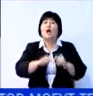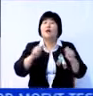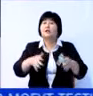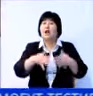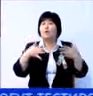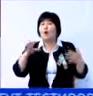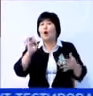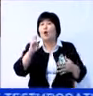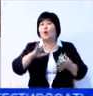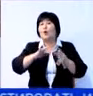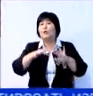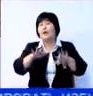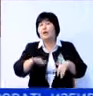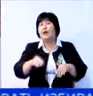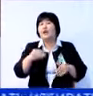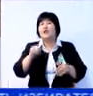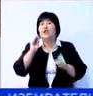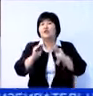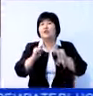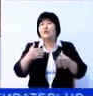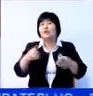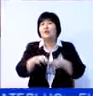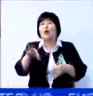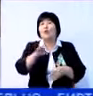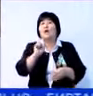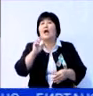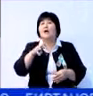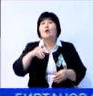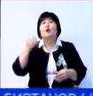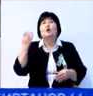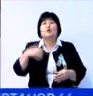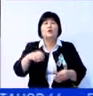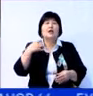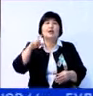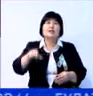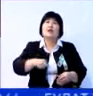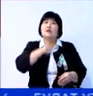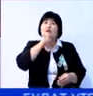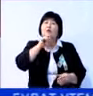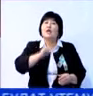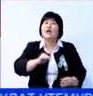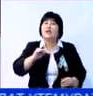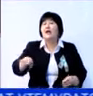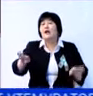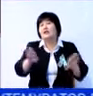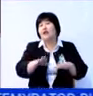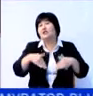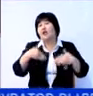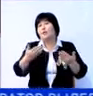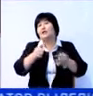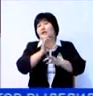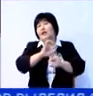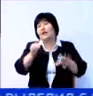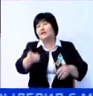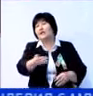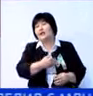масштабный онлайн-проект «Жасампас Жасах» на сайте областного акимата. Сотни кызылординцев, и взрослые, и дети также пожелали рассказать о